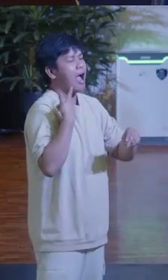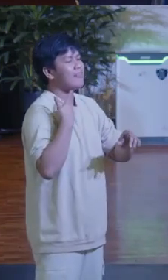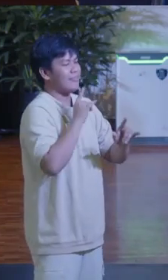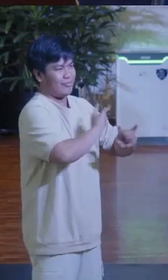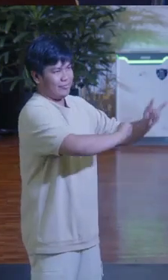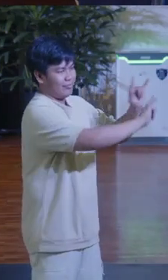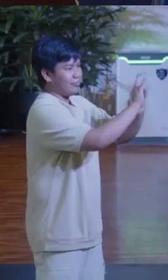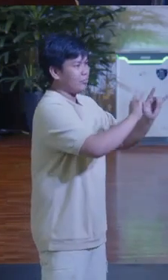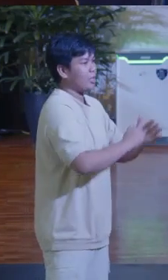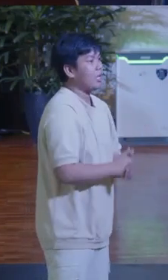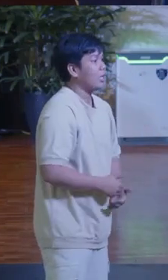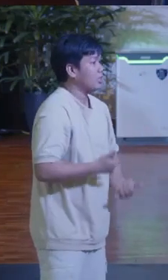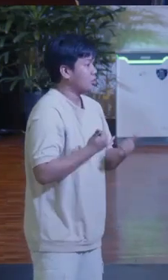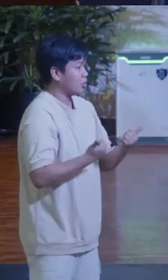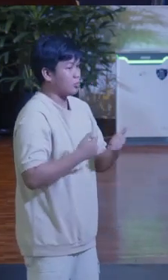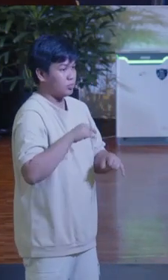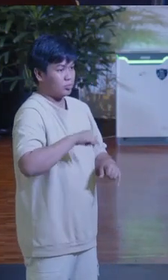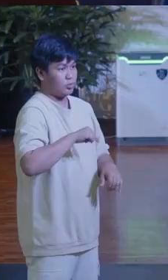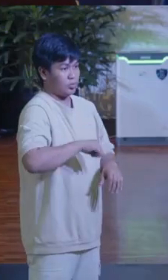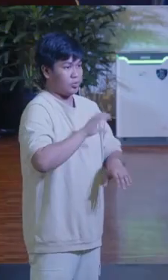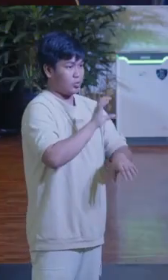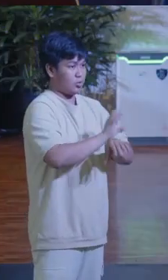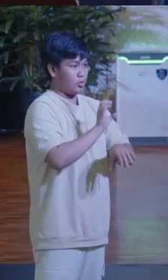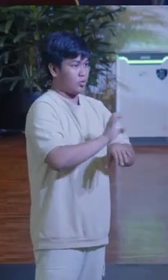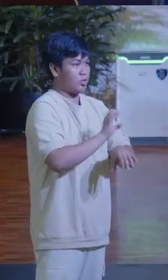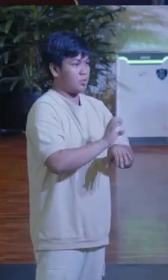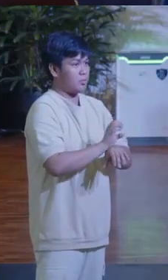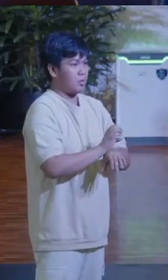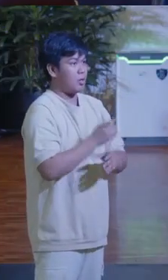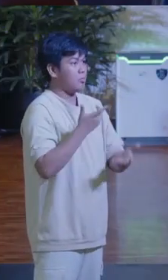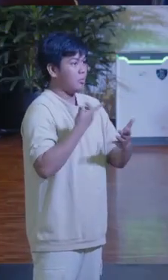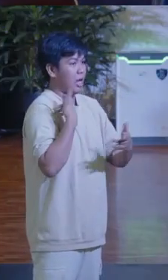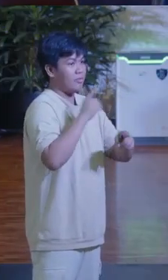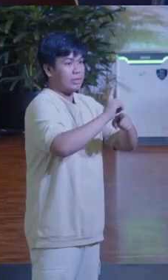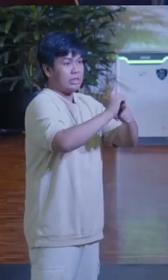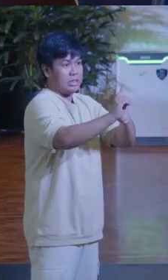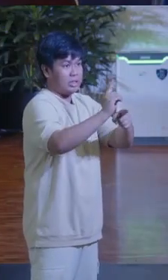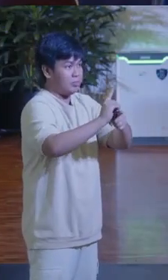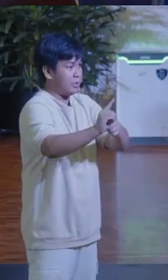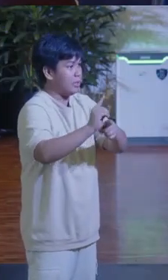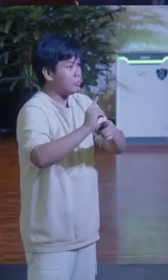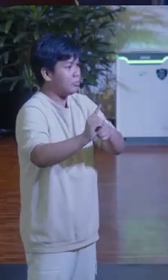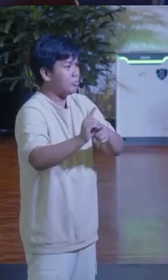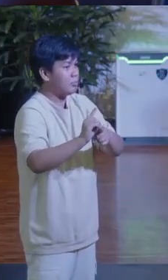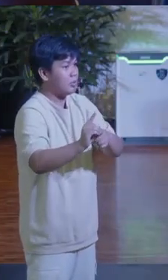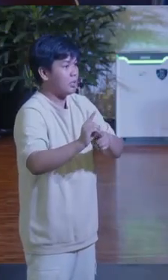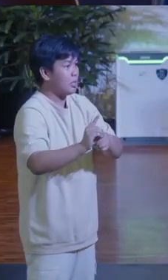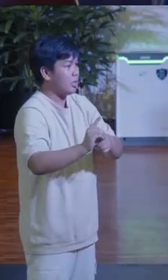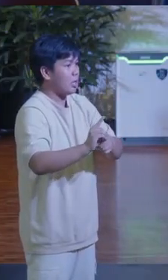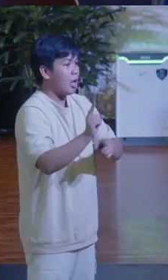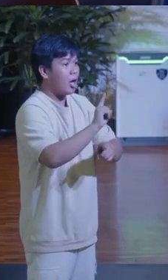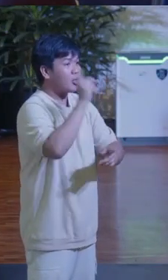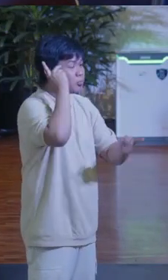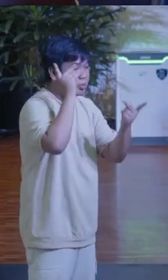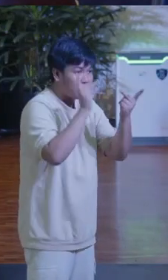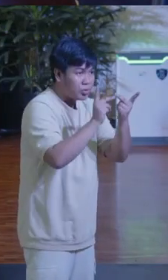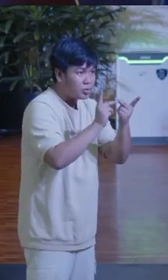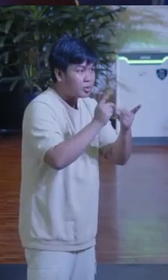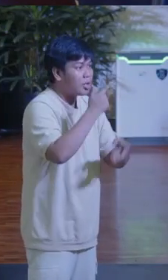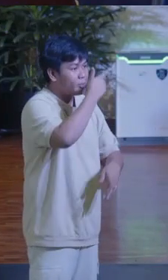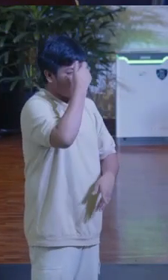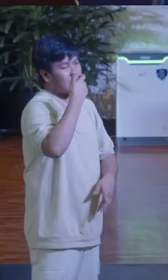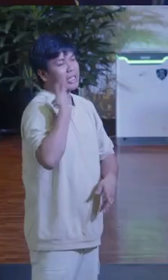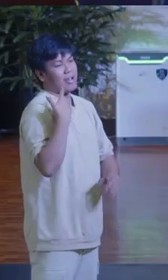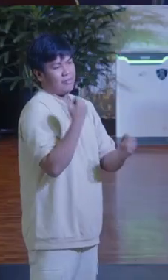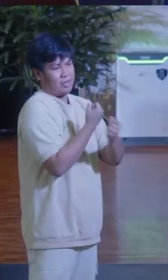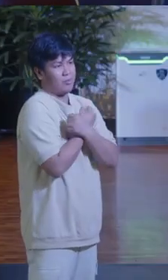walang pag-ibig sa atin. Actually, kaya nila tayo tinutuwid ay dahil meron silang